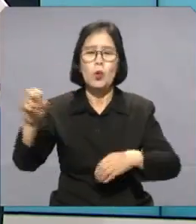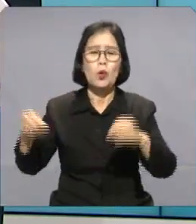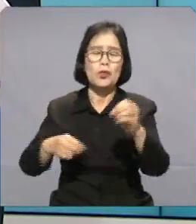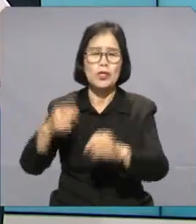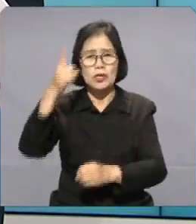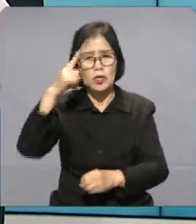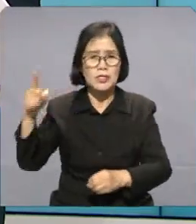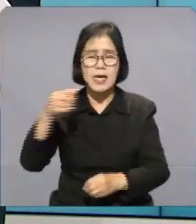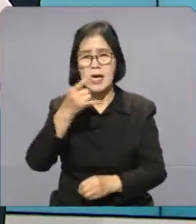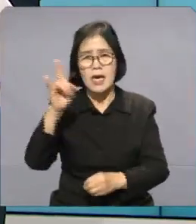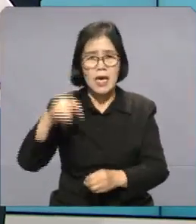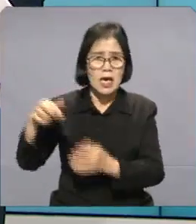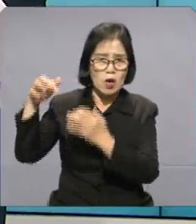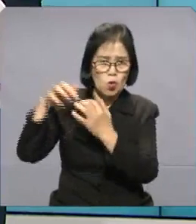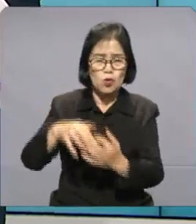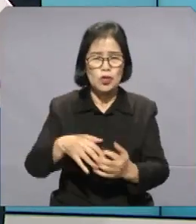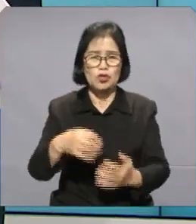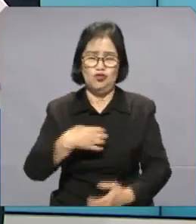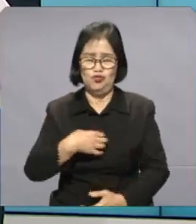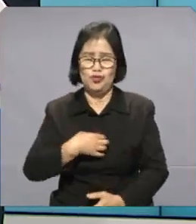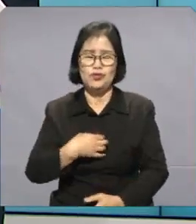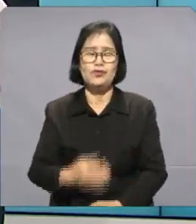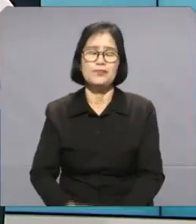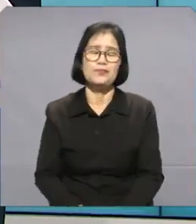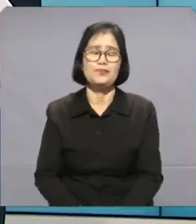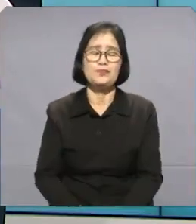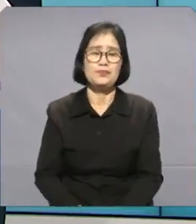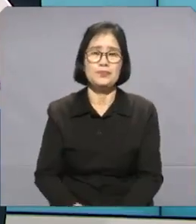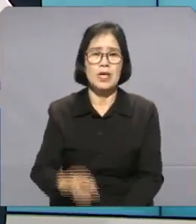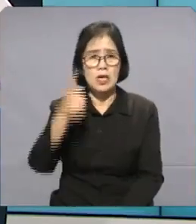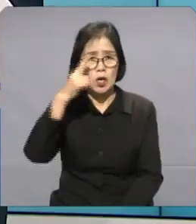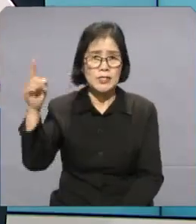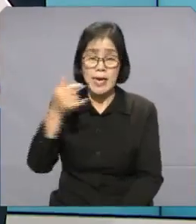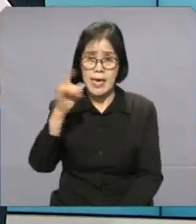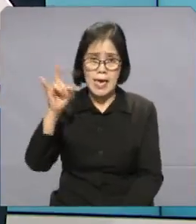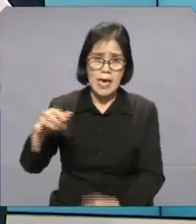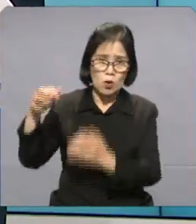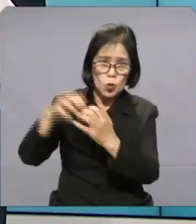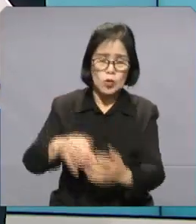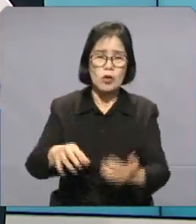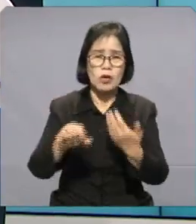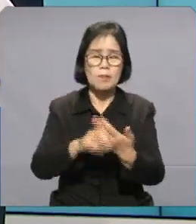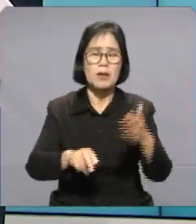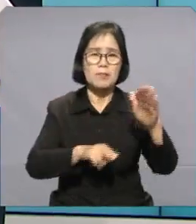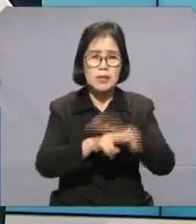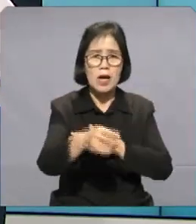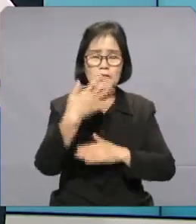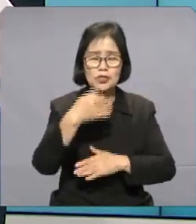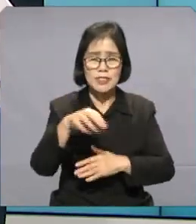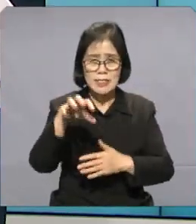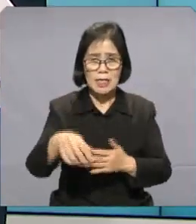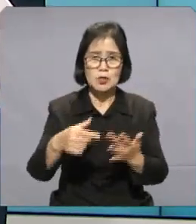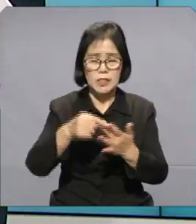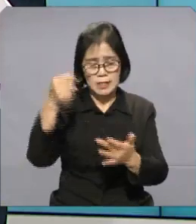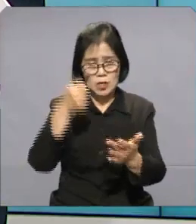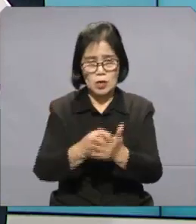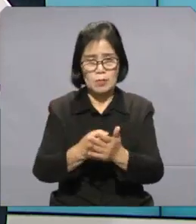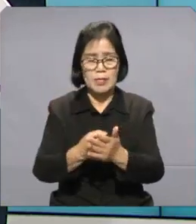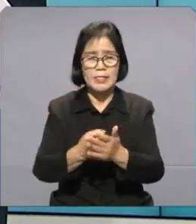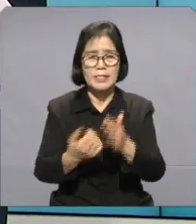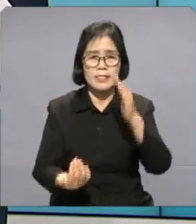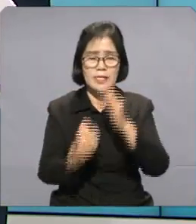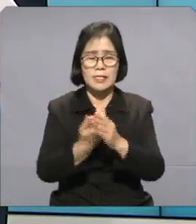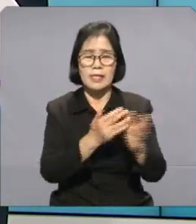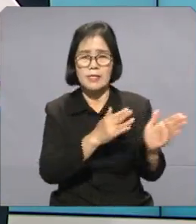공격이 우려스러운 상황인데요. 우크라이나는 러시아가 핵 공격을 할 경우 피할 수 있는 장소를 지정하며 만일에 대비하고